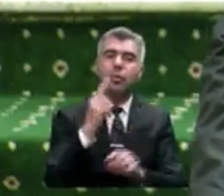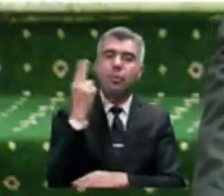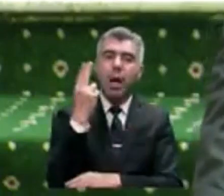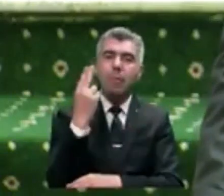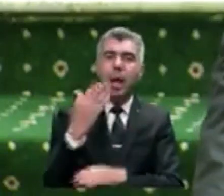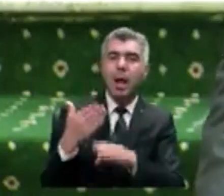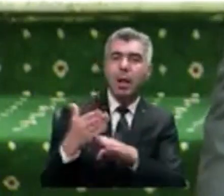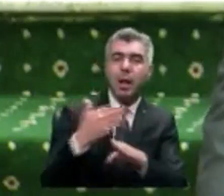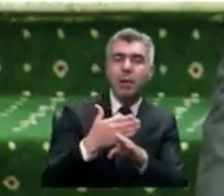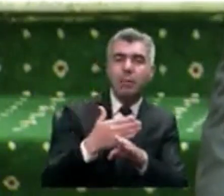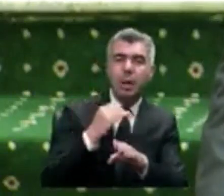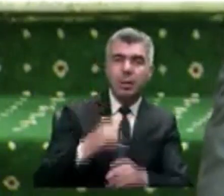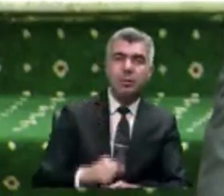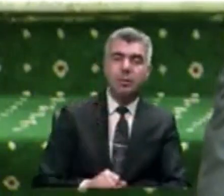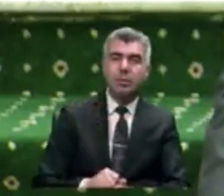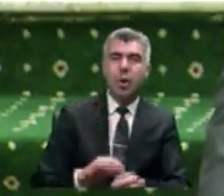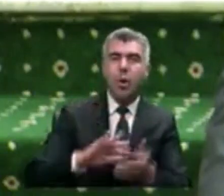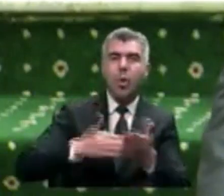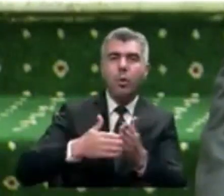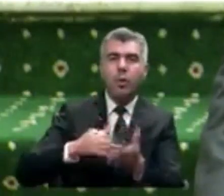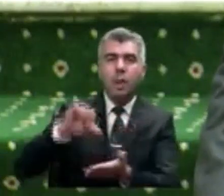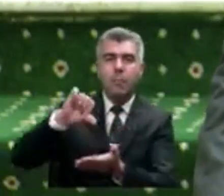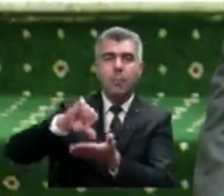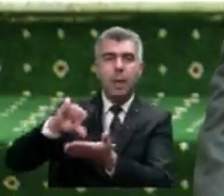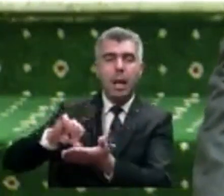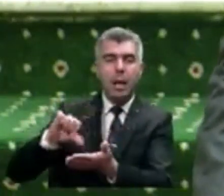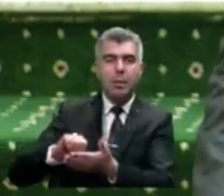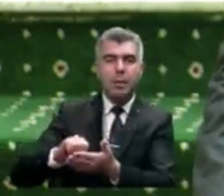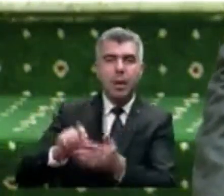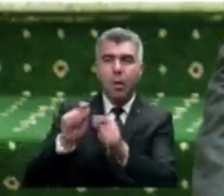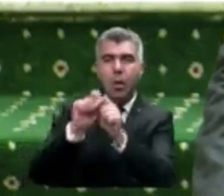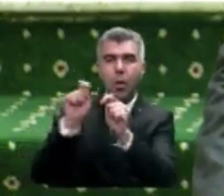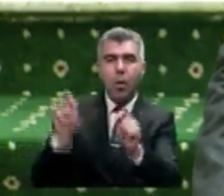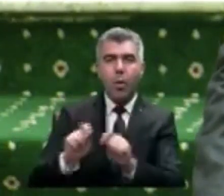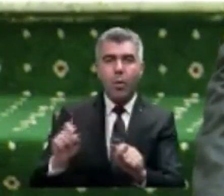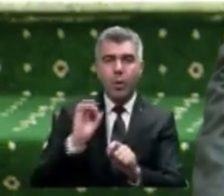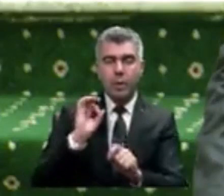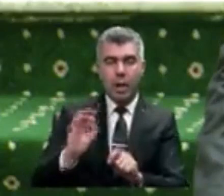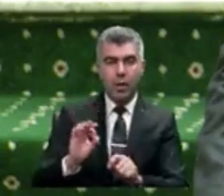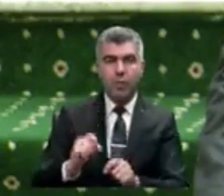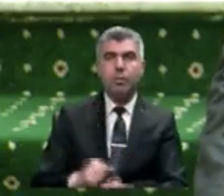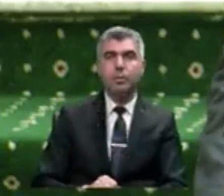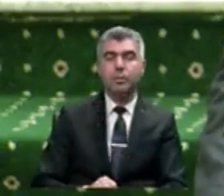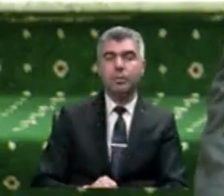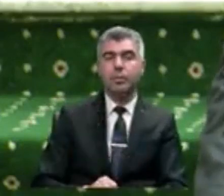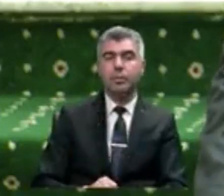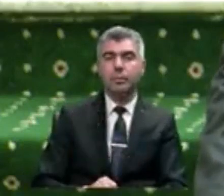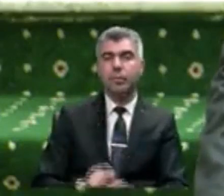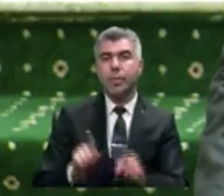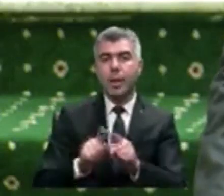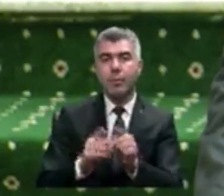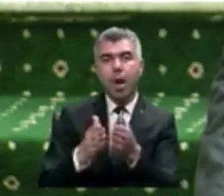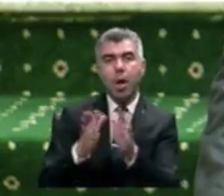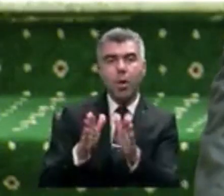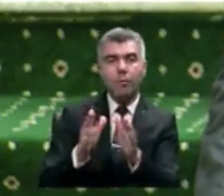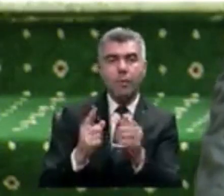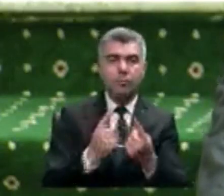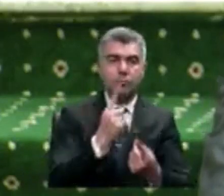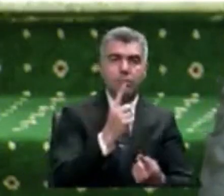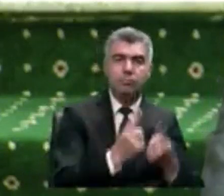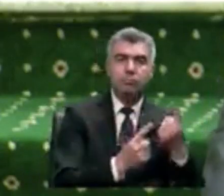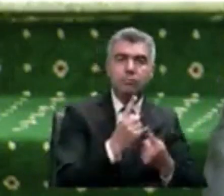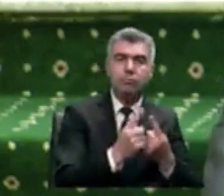كل حيث كان كل مركز للدكتوراه مستقلا او شبه مستقل ما فتح تباين في انماط الاشراف على